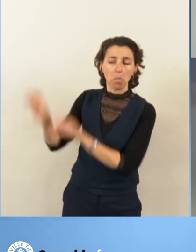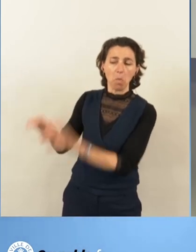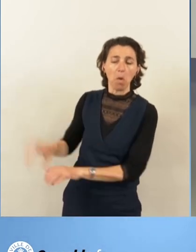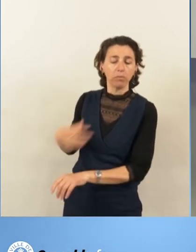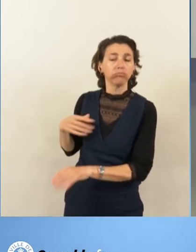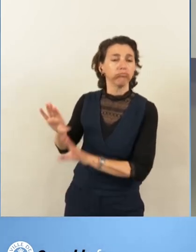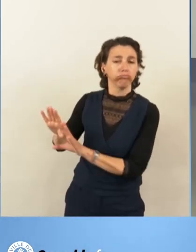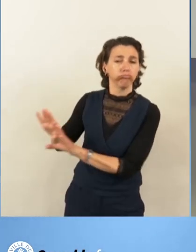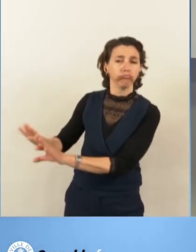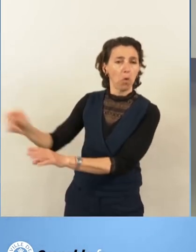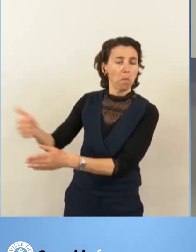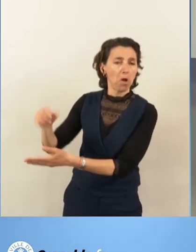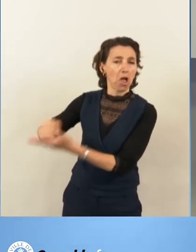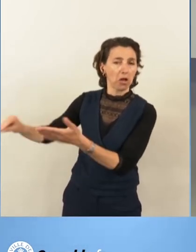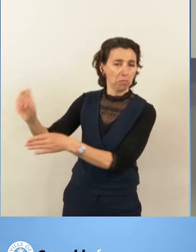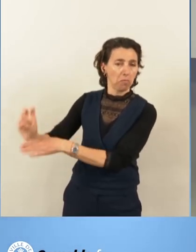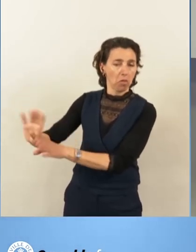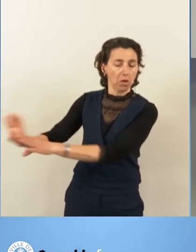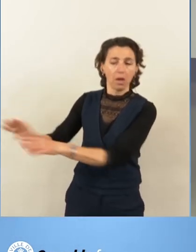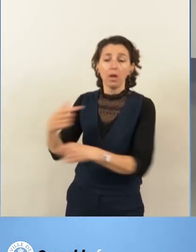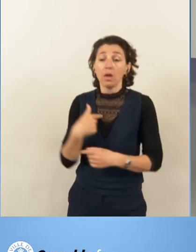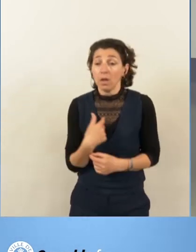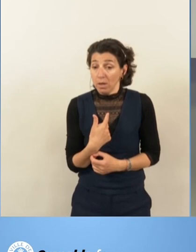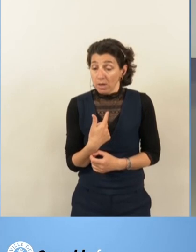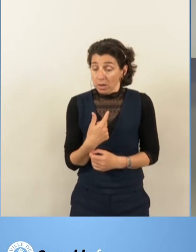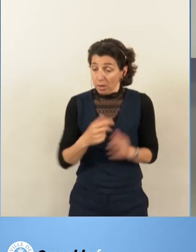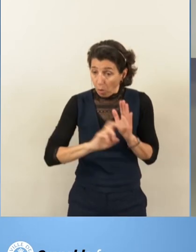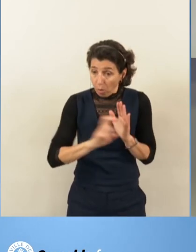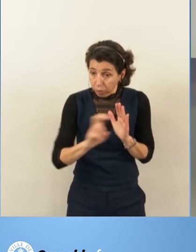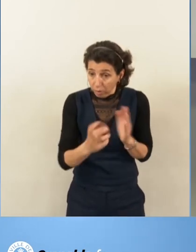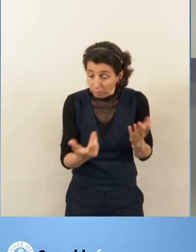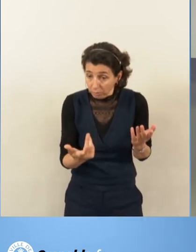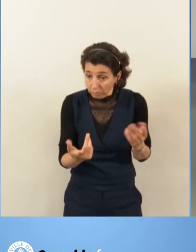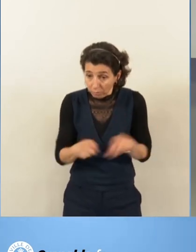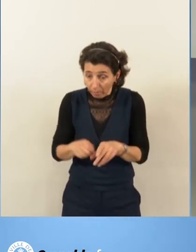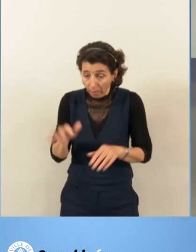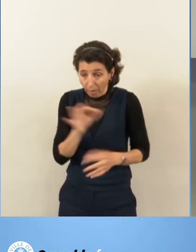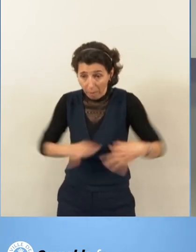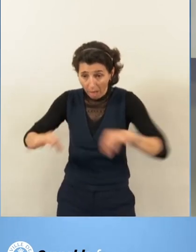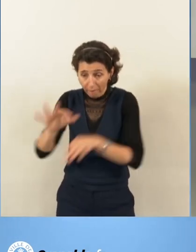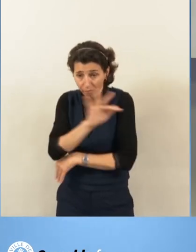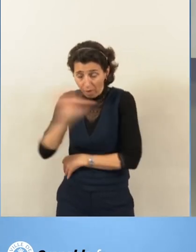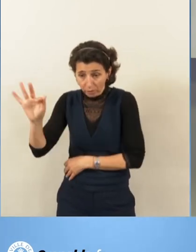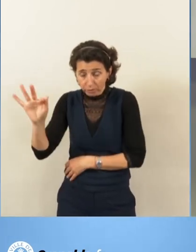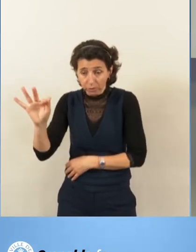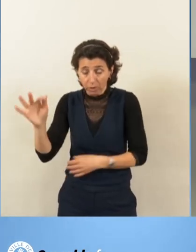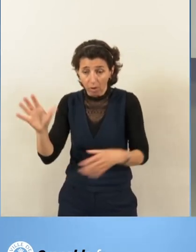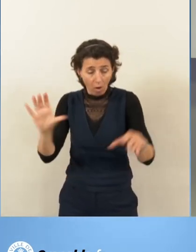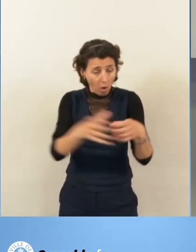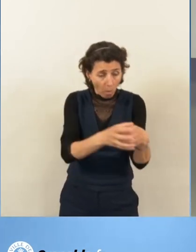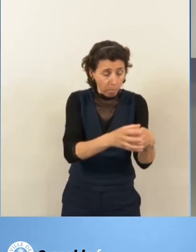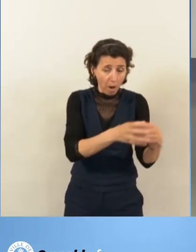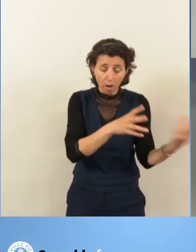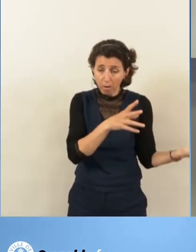dire que Grenoble continue d'être comme la France à midi Israéliens et des Palestiniens d'agir